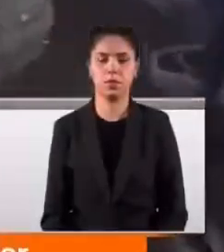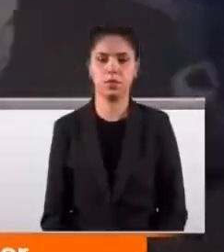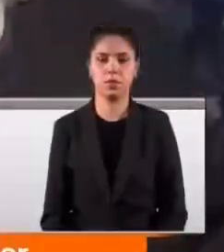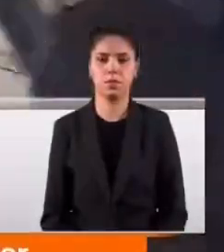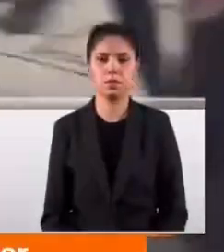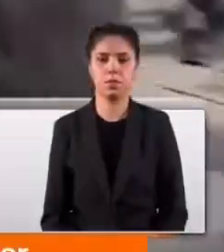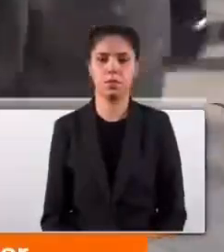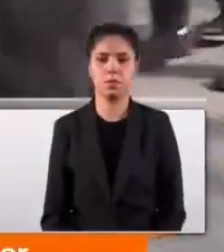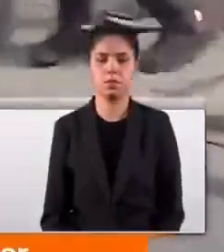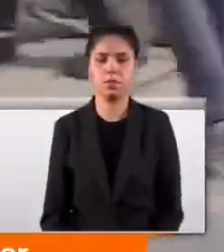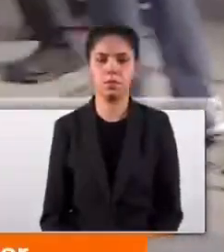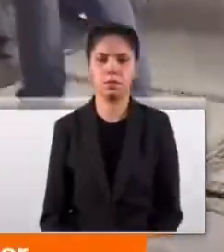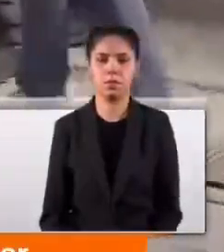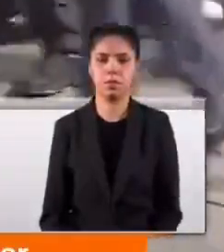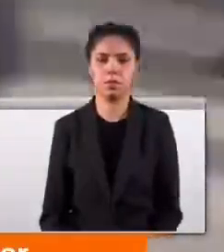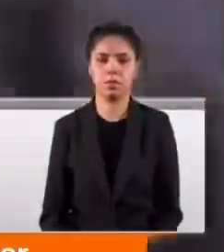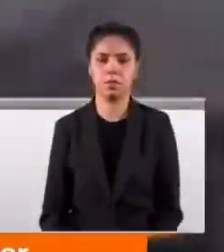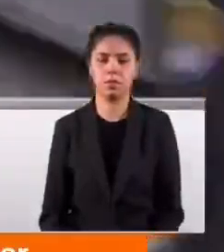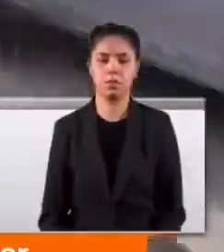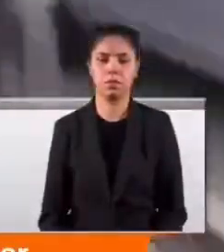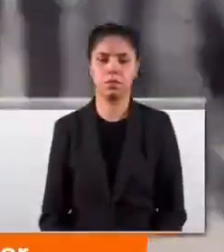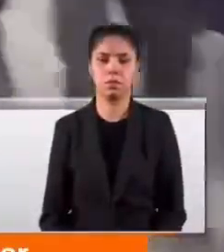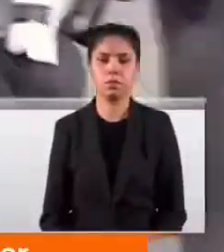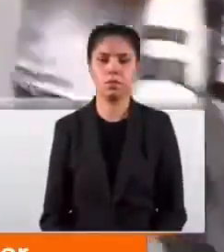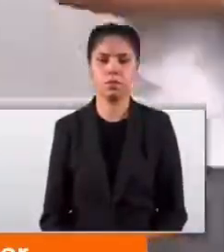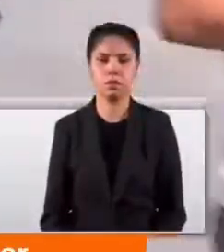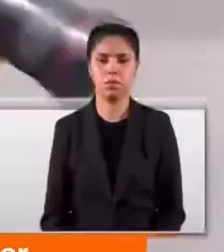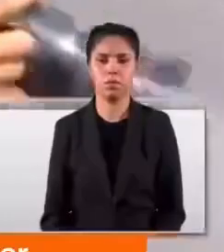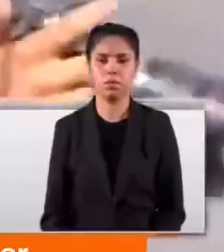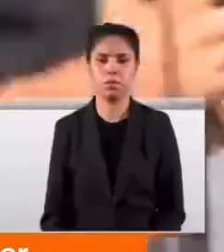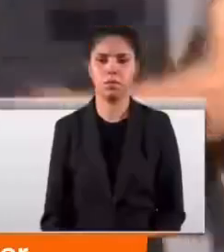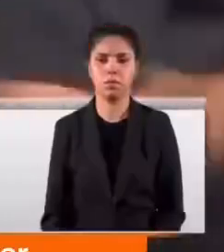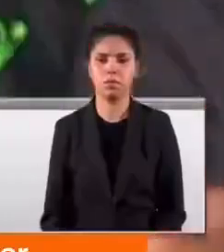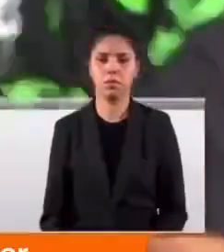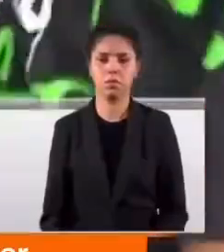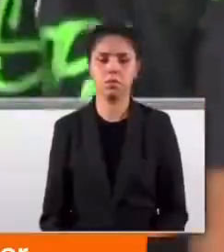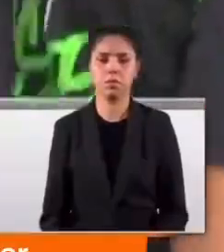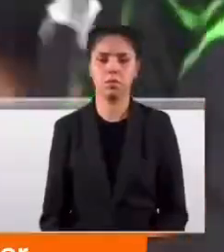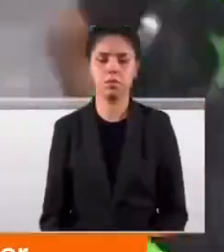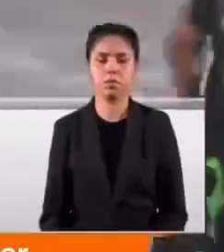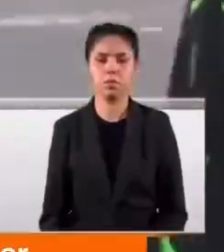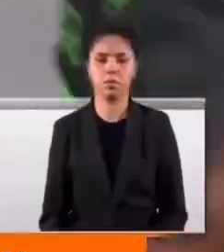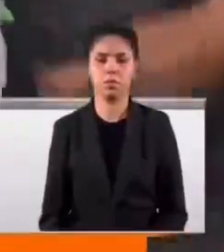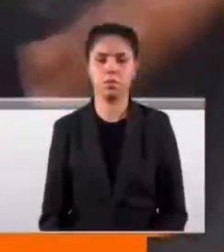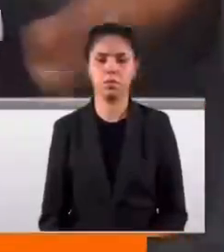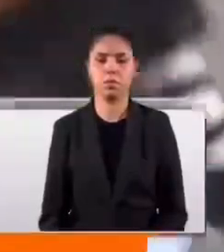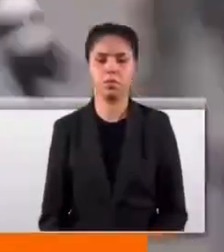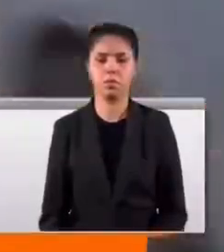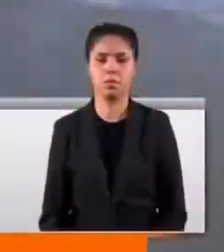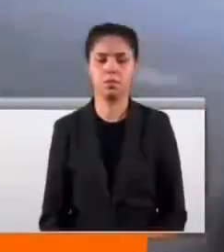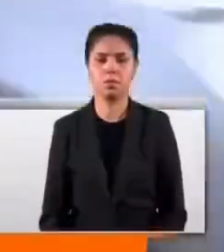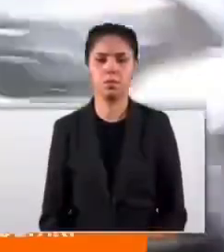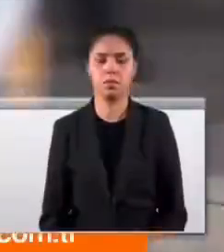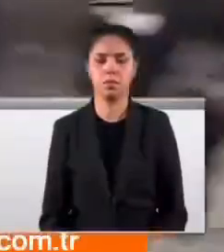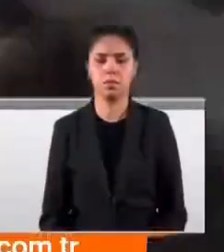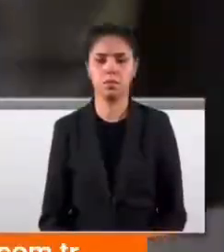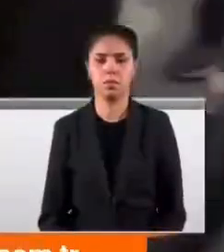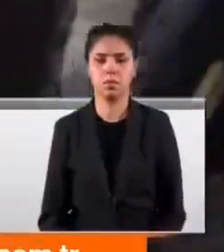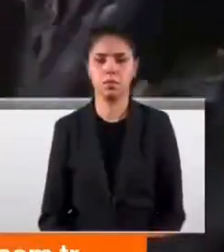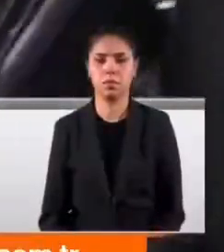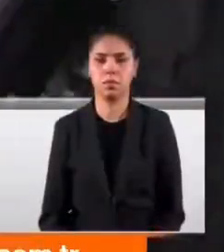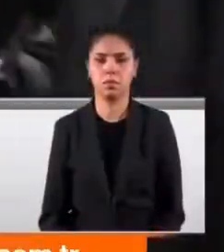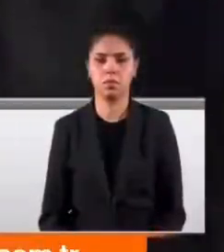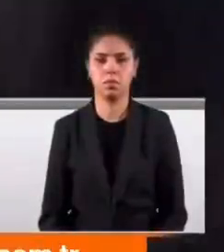bombalarıyla müdahale ediyorlar. Bakın bugün Cuma. Sadece Cuma namazını kılmak